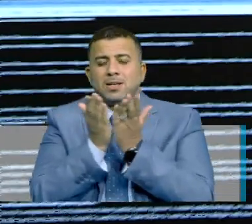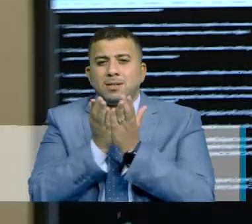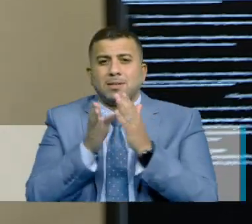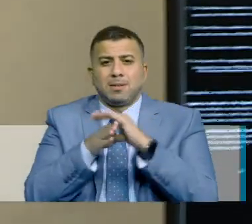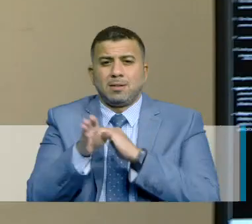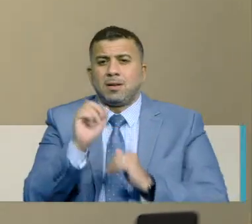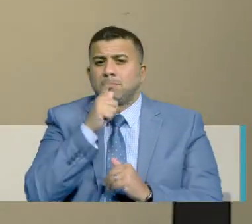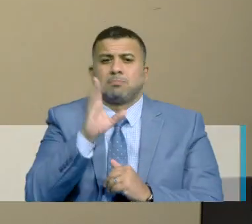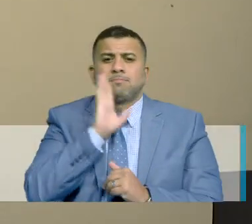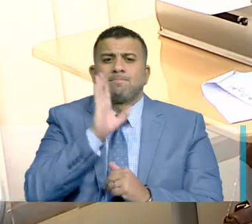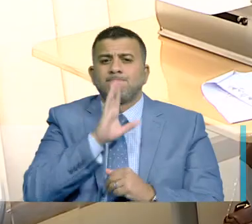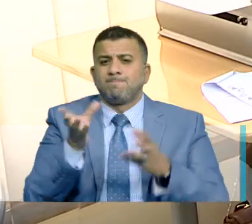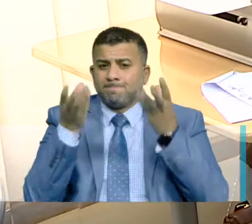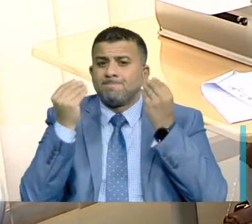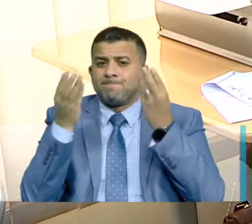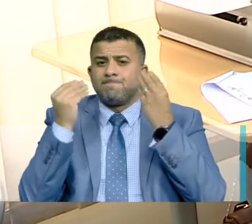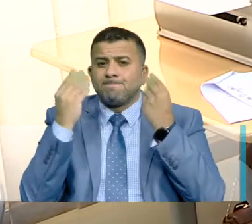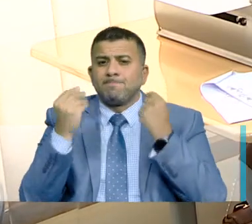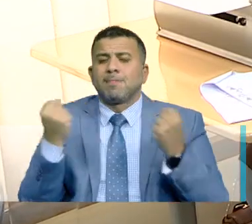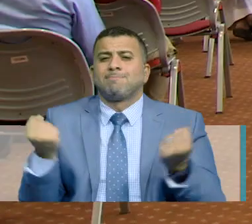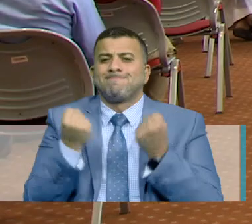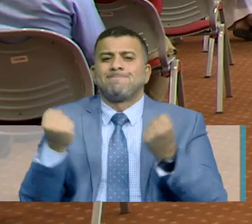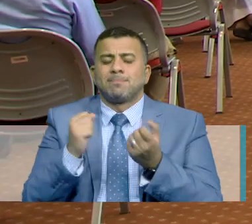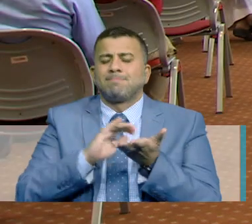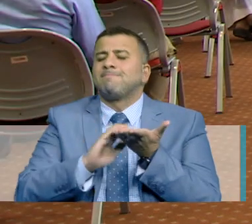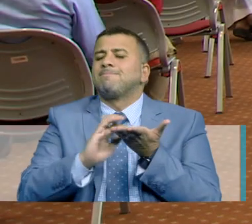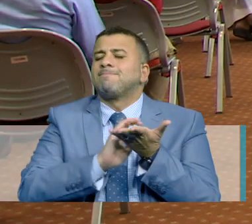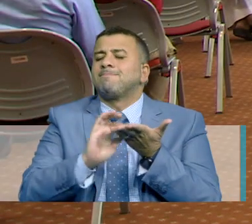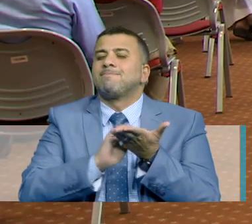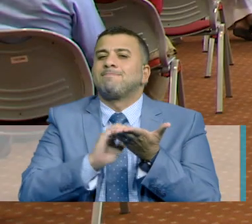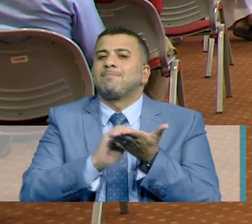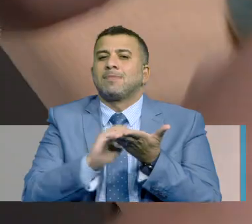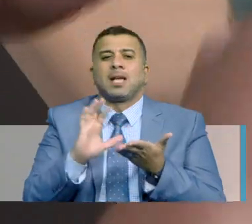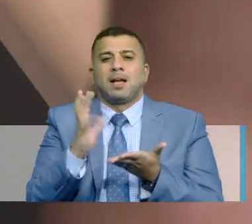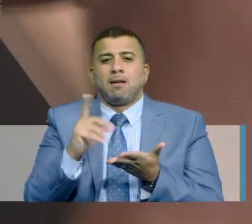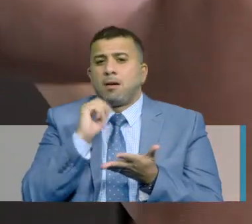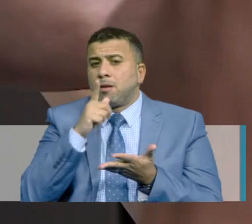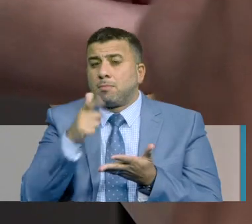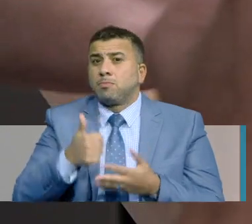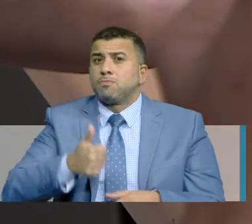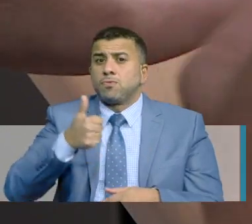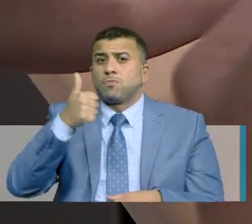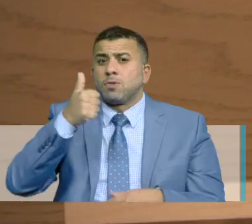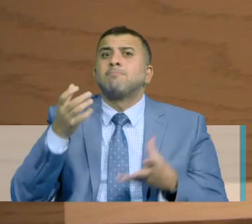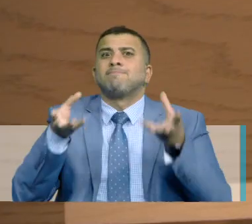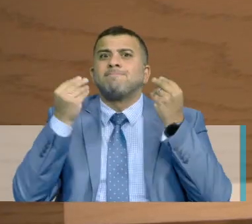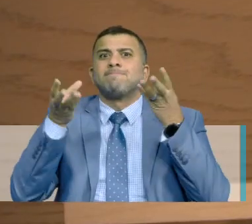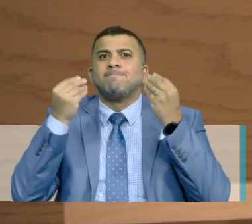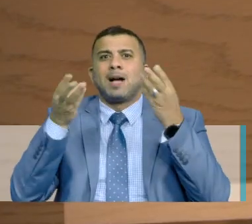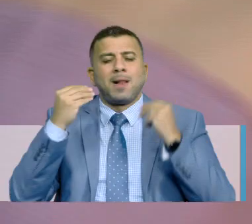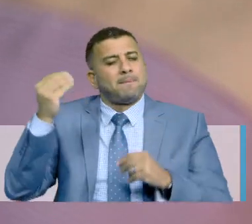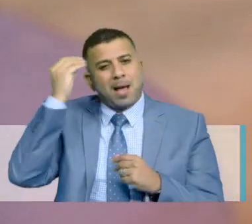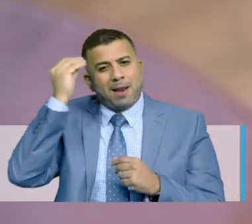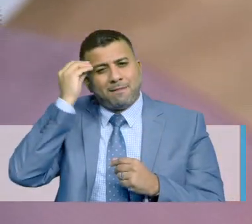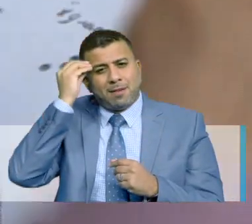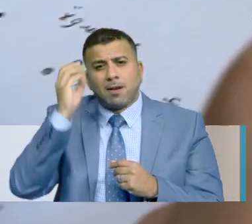التي يتعلم فيها المنتسبون طريقه برايل التي تعد وسيله ناجحه لتلقي المعرفه